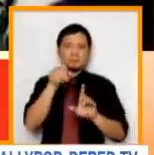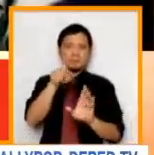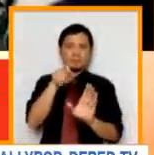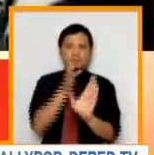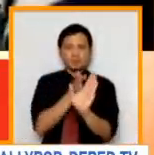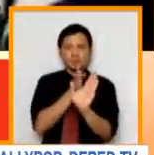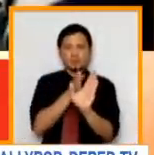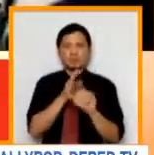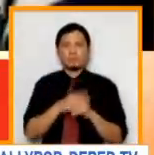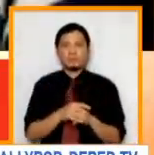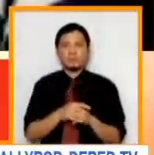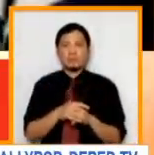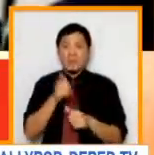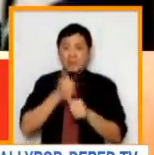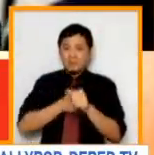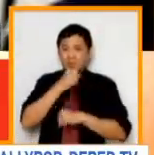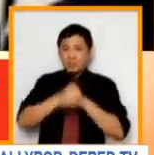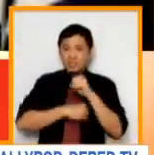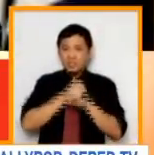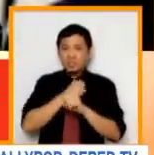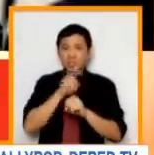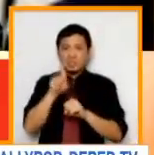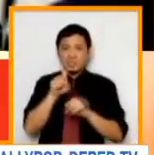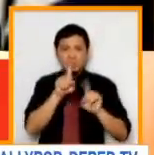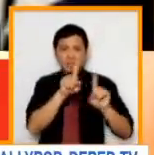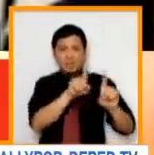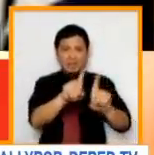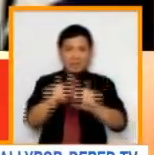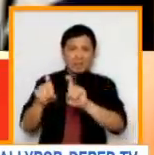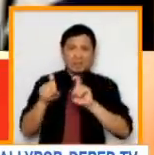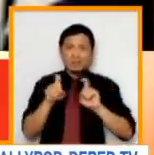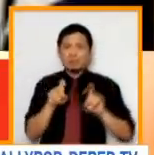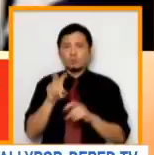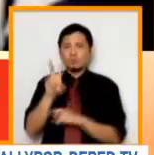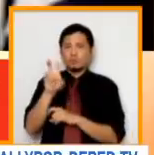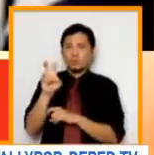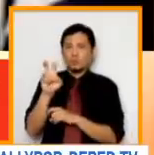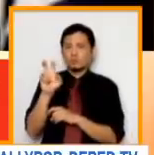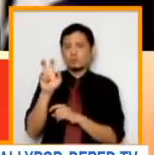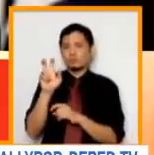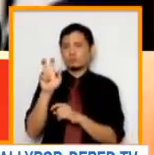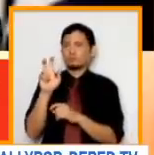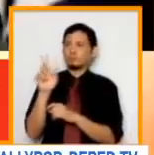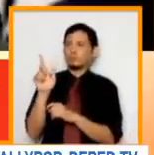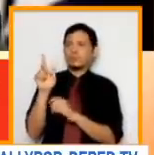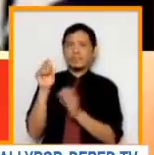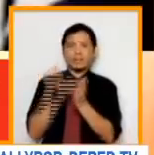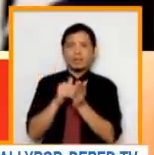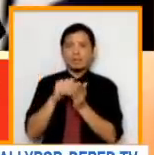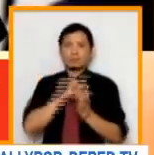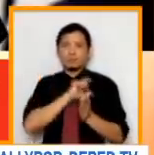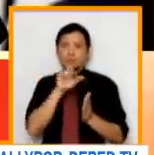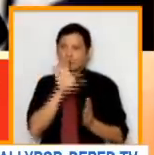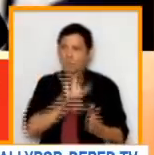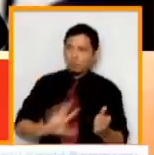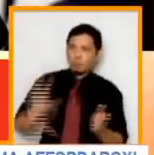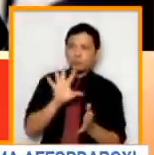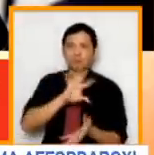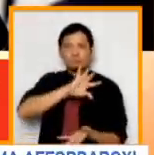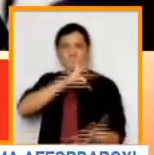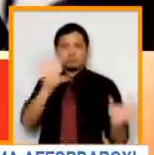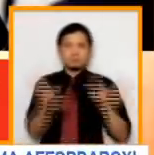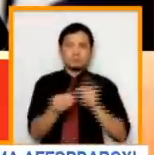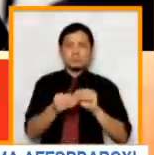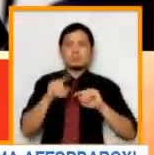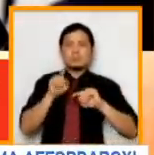every year ito ibigay sa 220,000 na person namin dahil sa kakapusan naman at aming limitasyon.